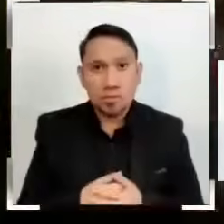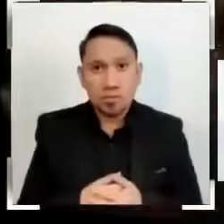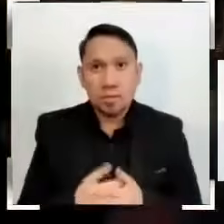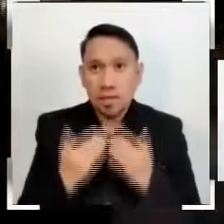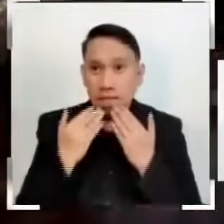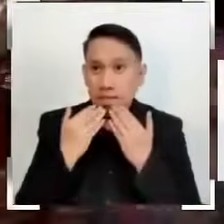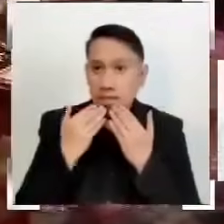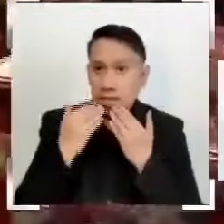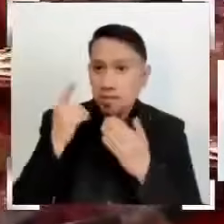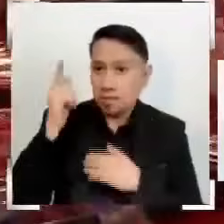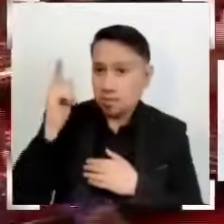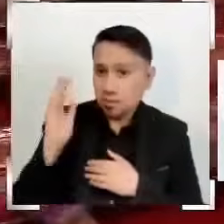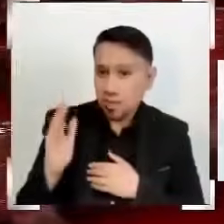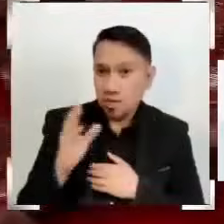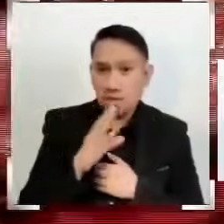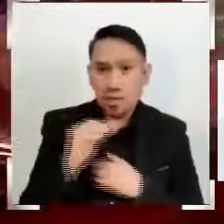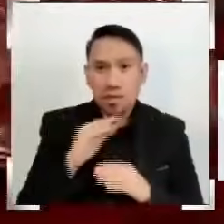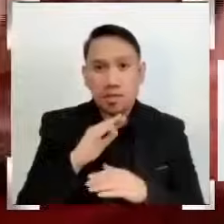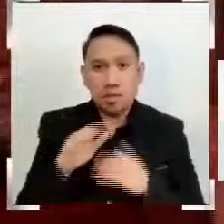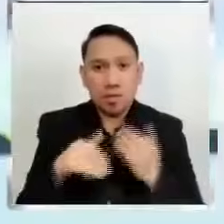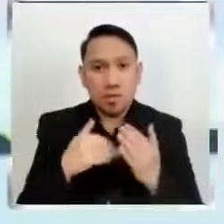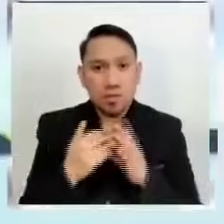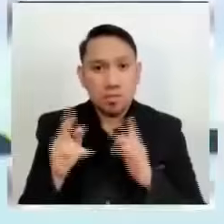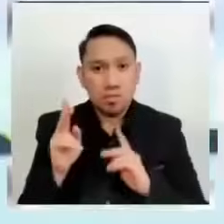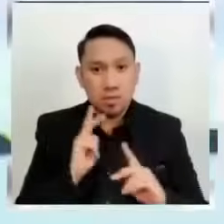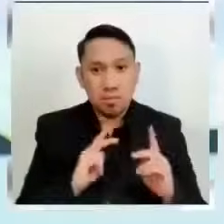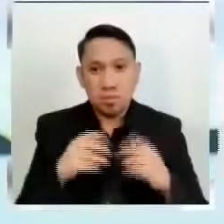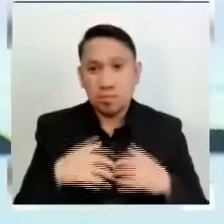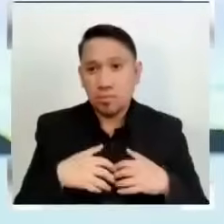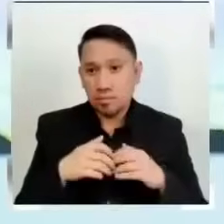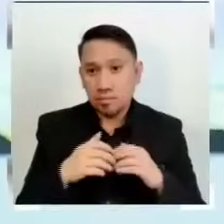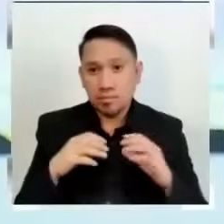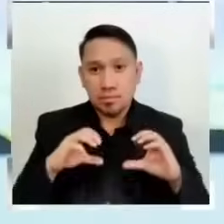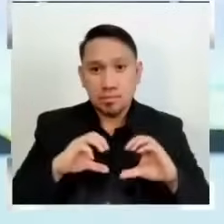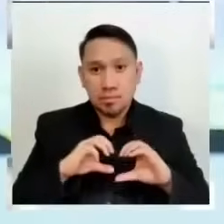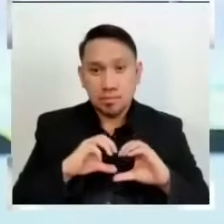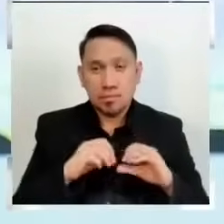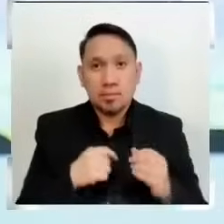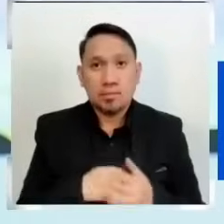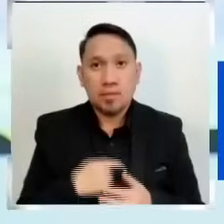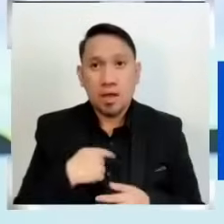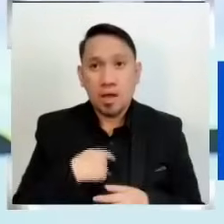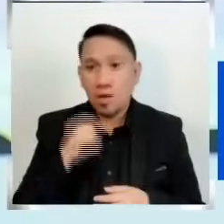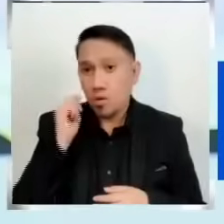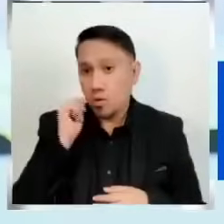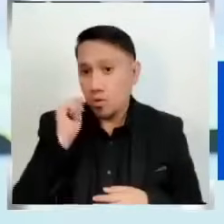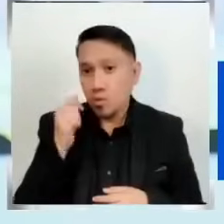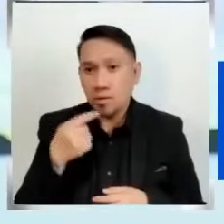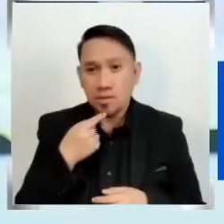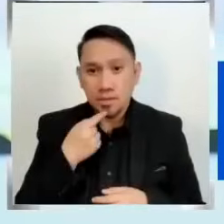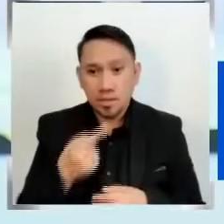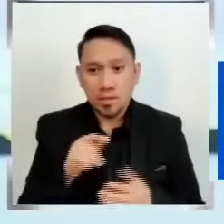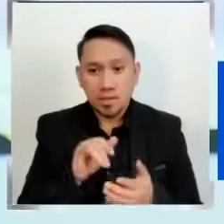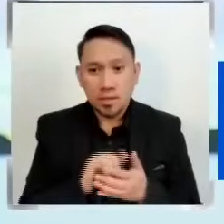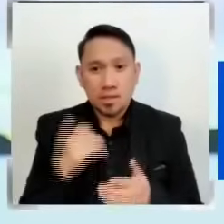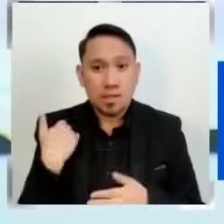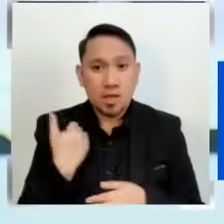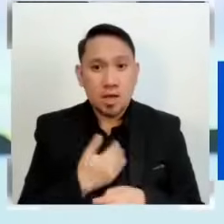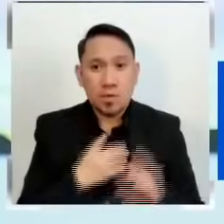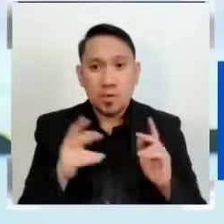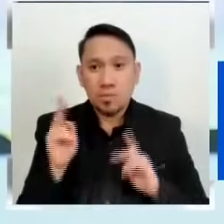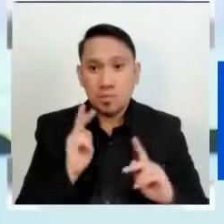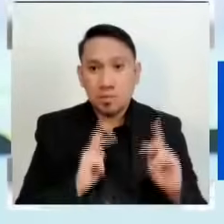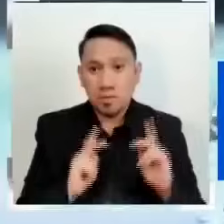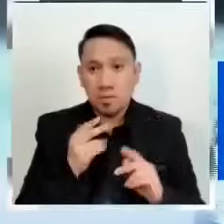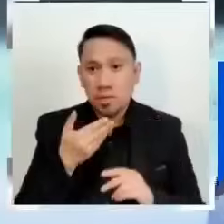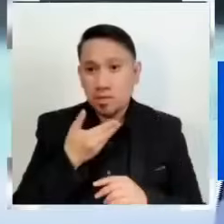mga taong bumubuo ng GMA. I have always said that our people are our best